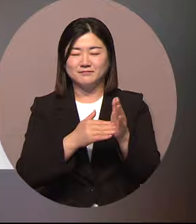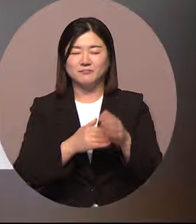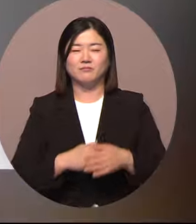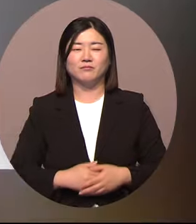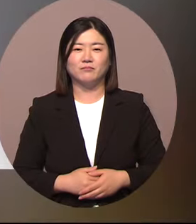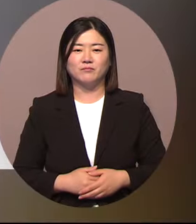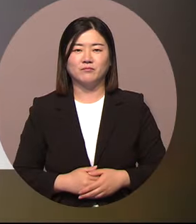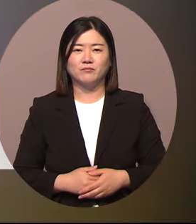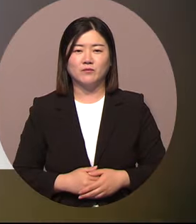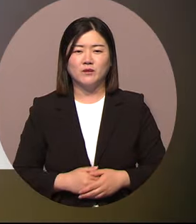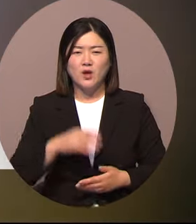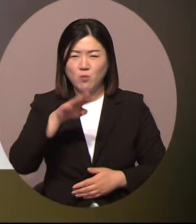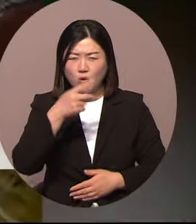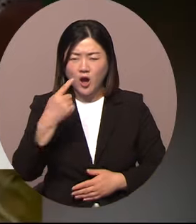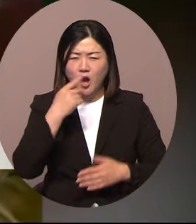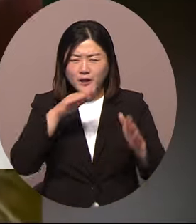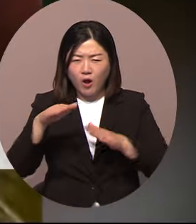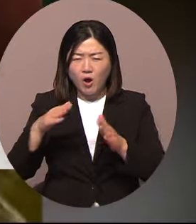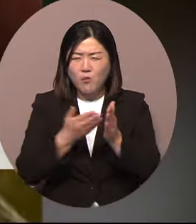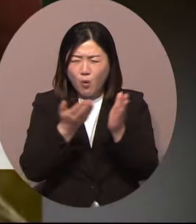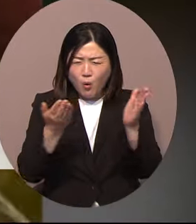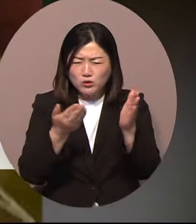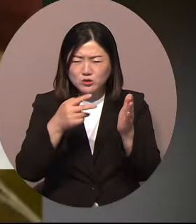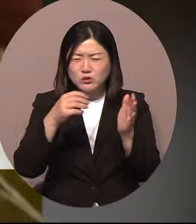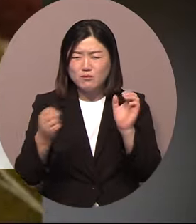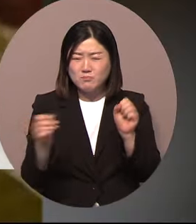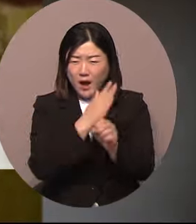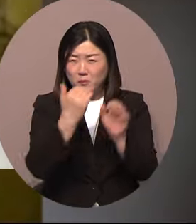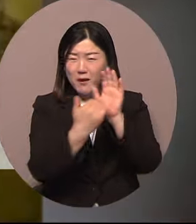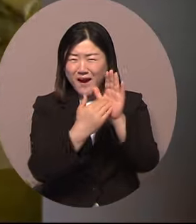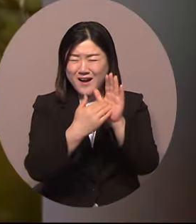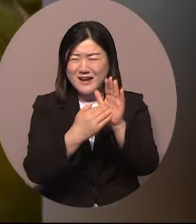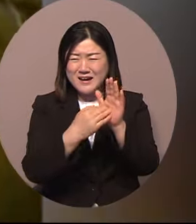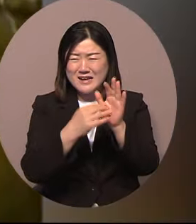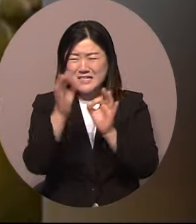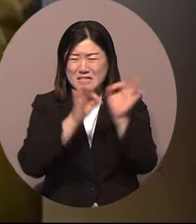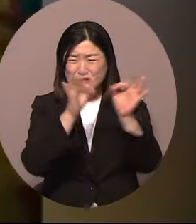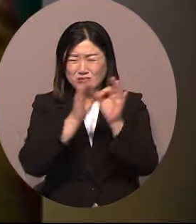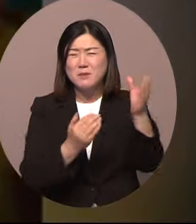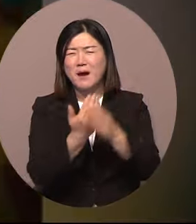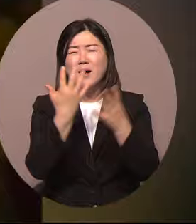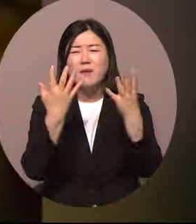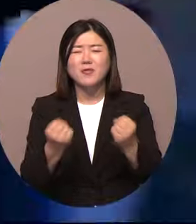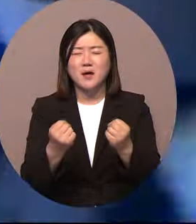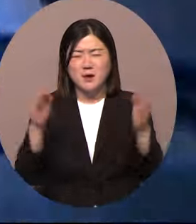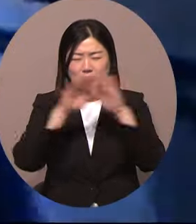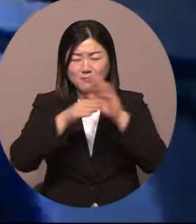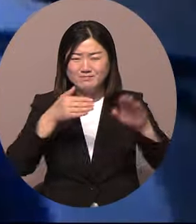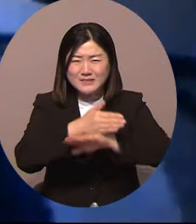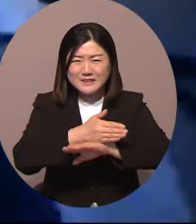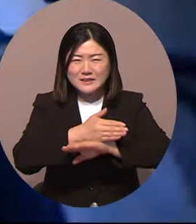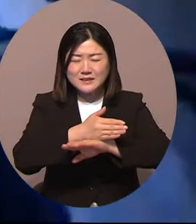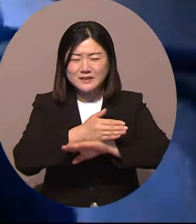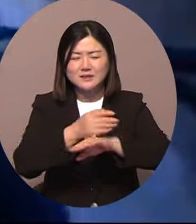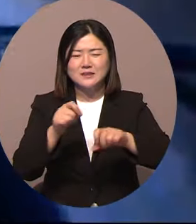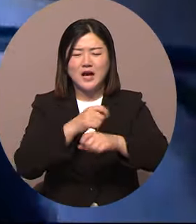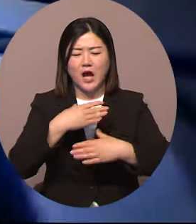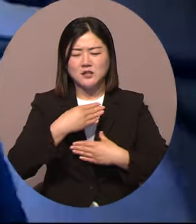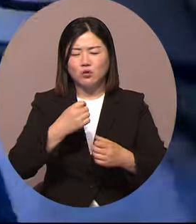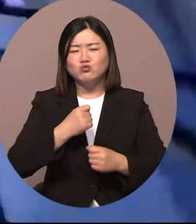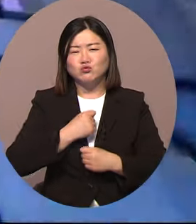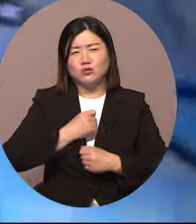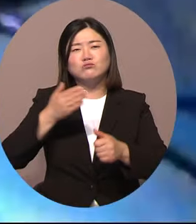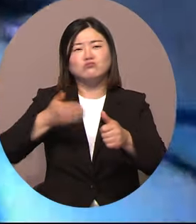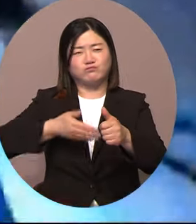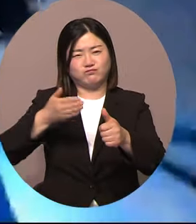확인됐습니다 보령 해경은 항포구나 방파제 근처에서 실족 사고가 잤다며 밤 늦은 시각에는 특히 안전에